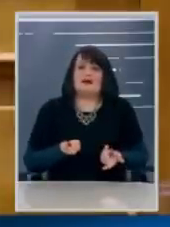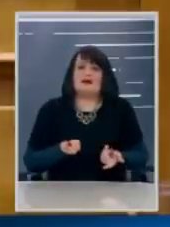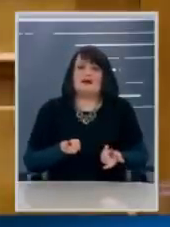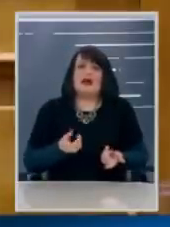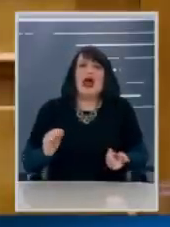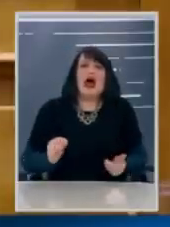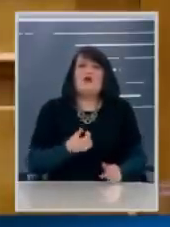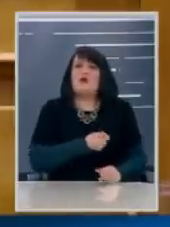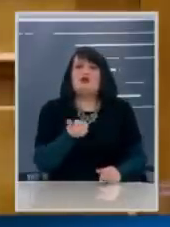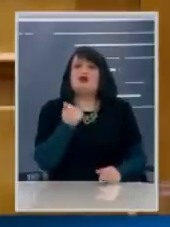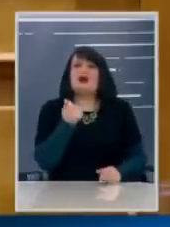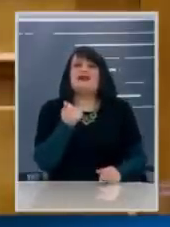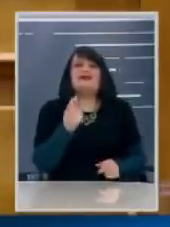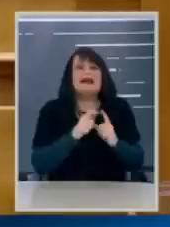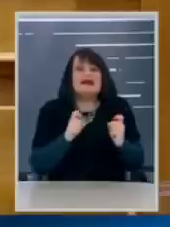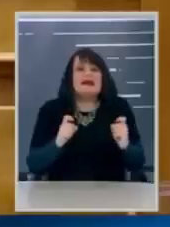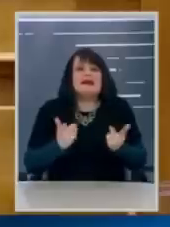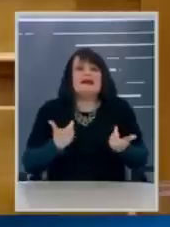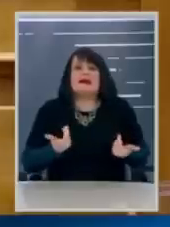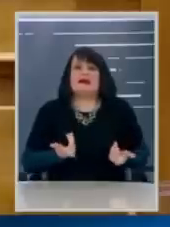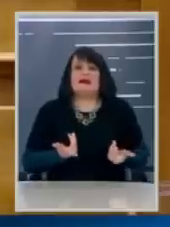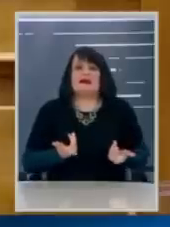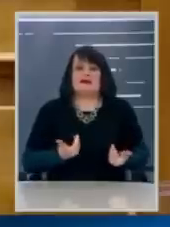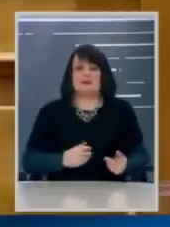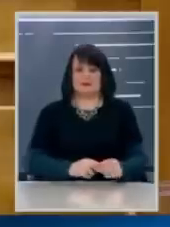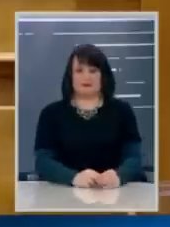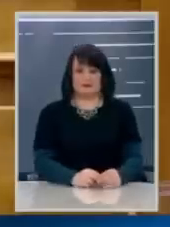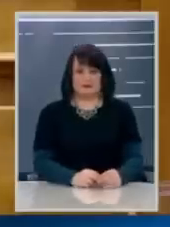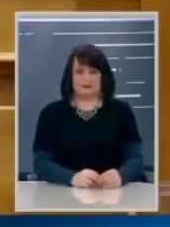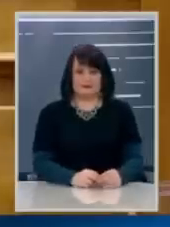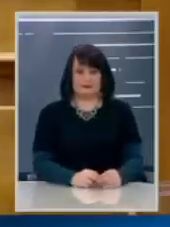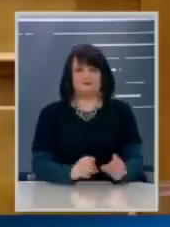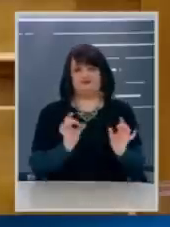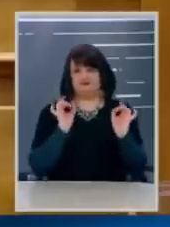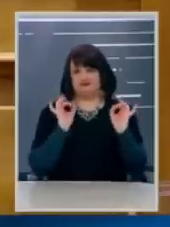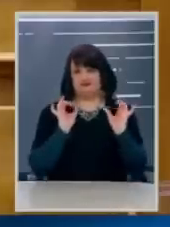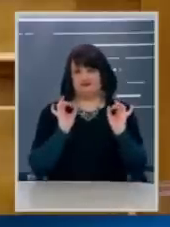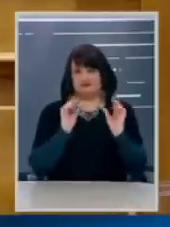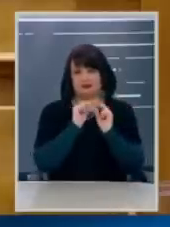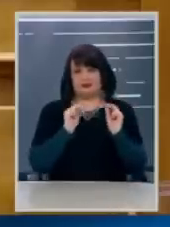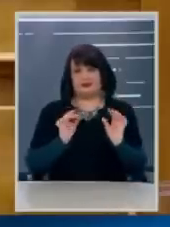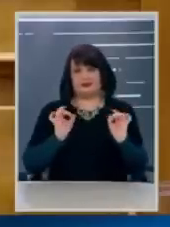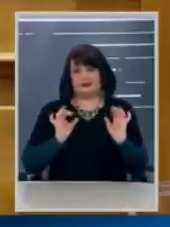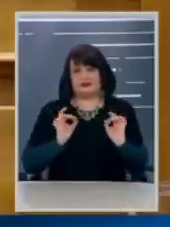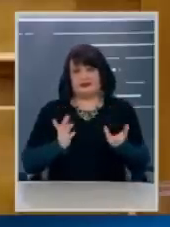θα πάρει πίσω, τι θα πάρει πίσω? Δεν θα πάρει τίποτα πίσω.